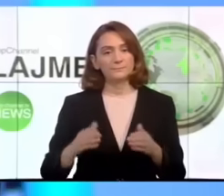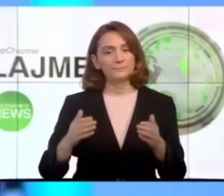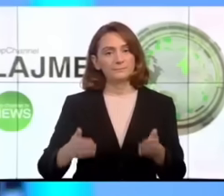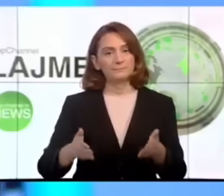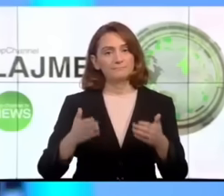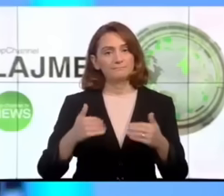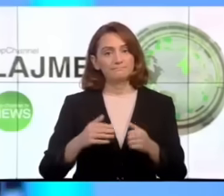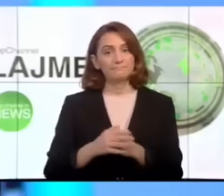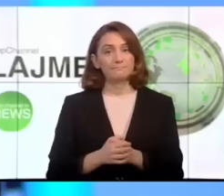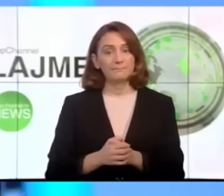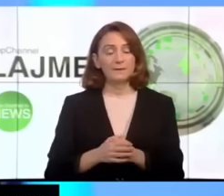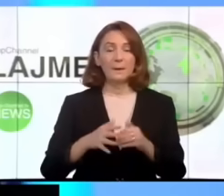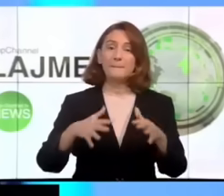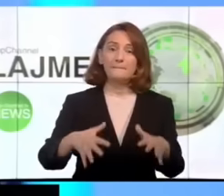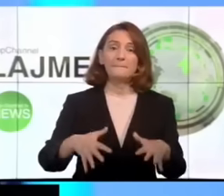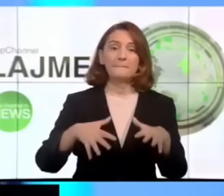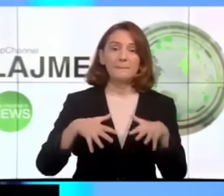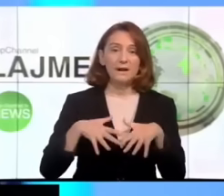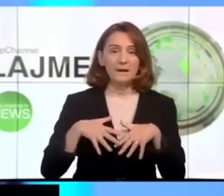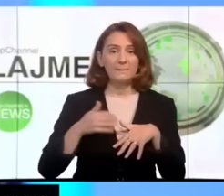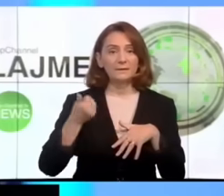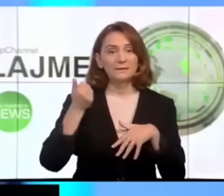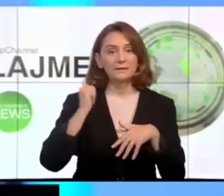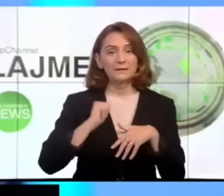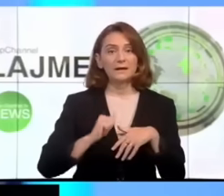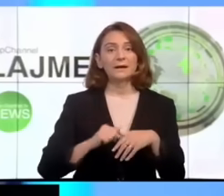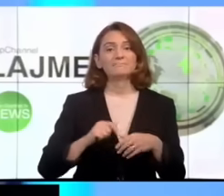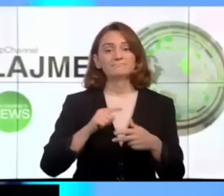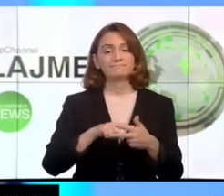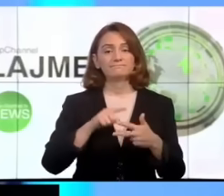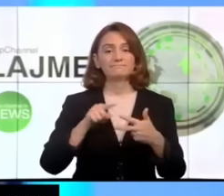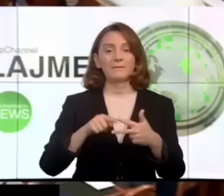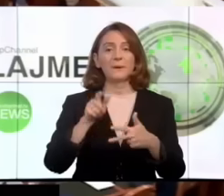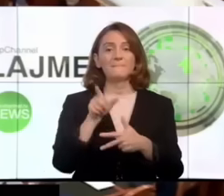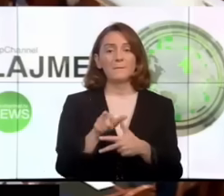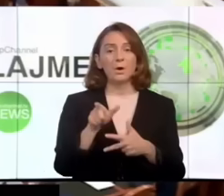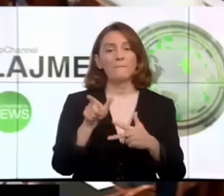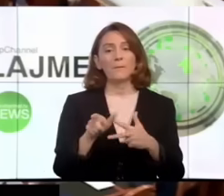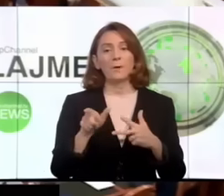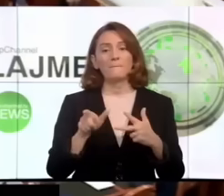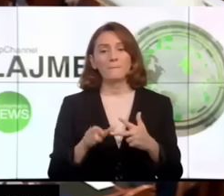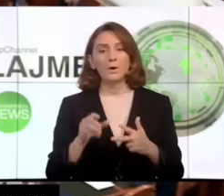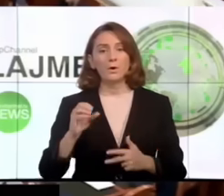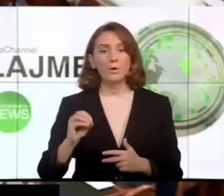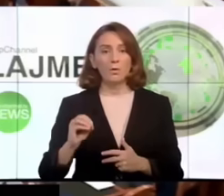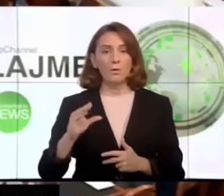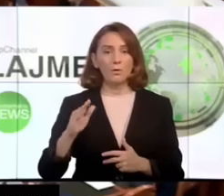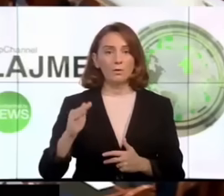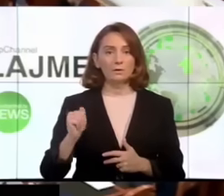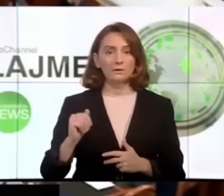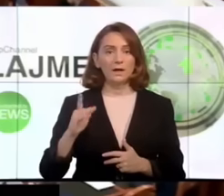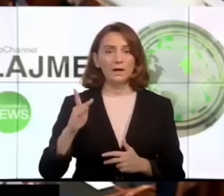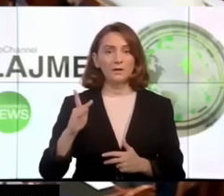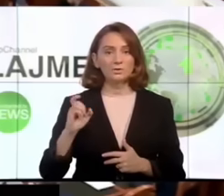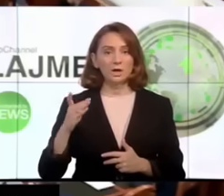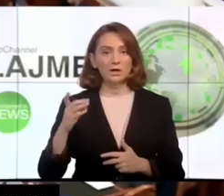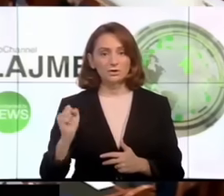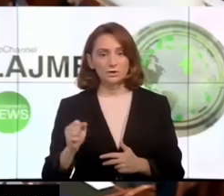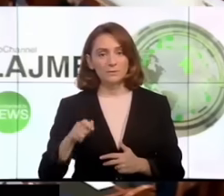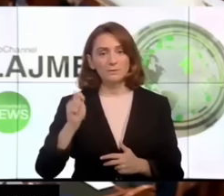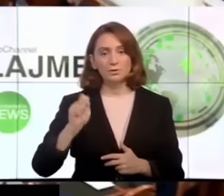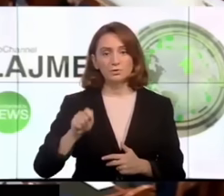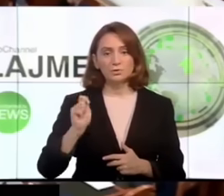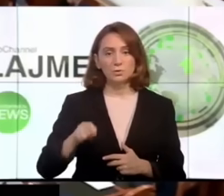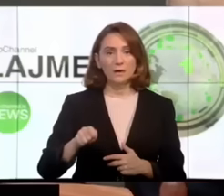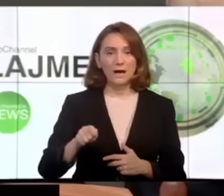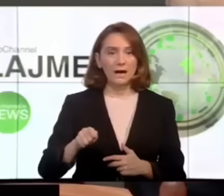Kështu pra, kuvendi ka kundërshtuar mbrëmë për herë të tretë dërgimin e mandatit të Olta Gjaçkës në gjykatën kushtetuese. Ashtu